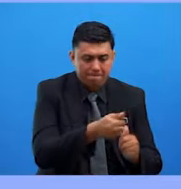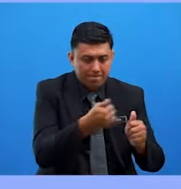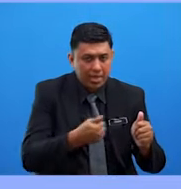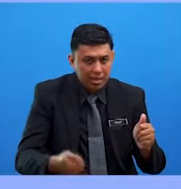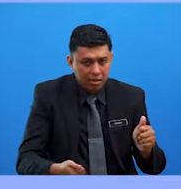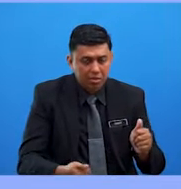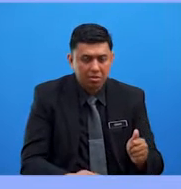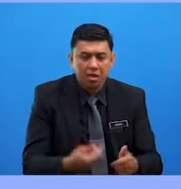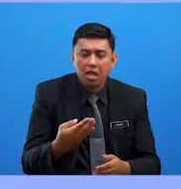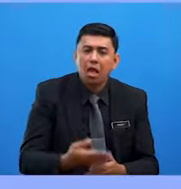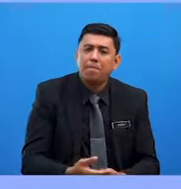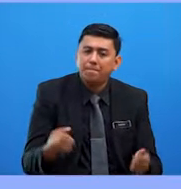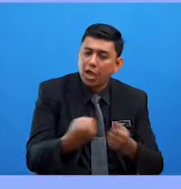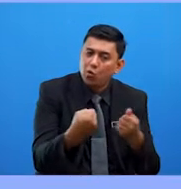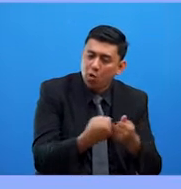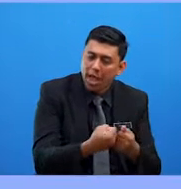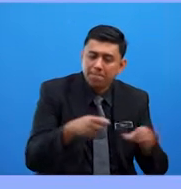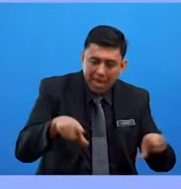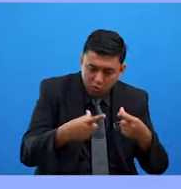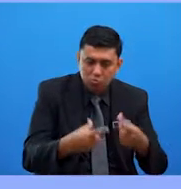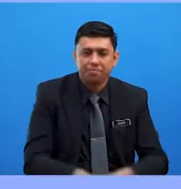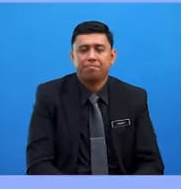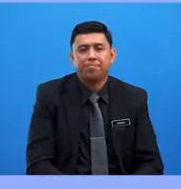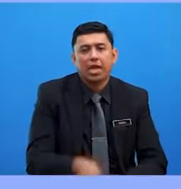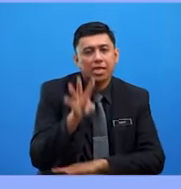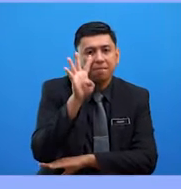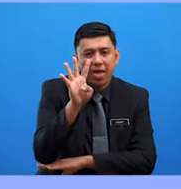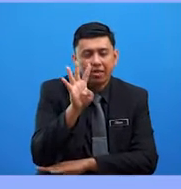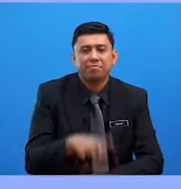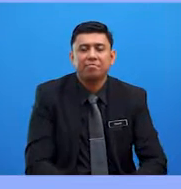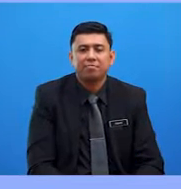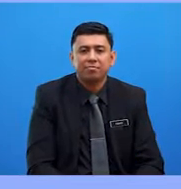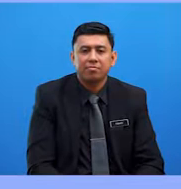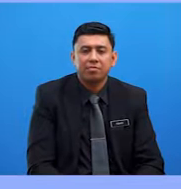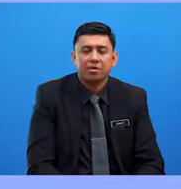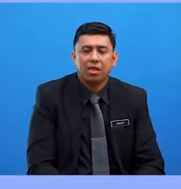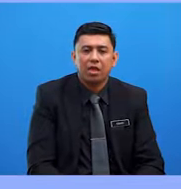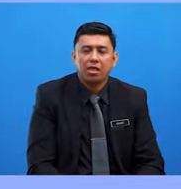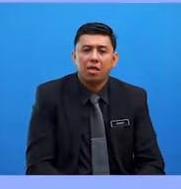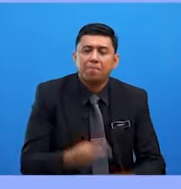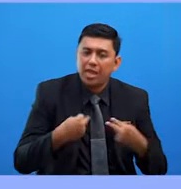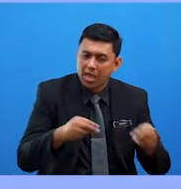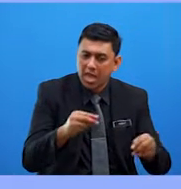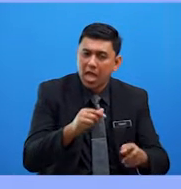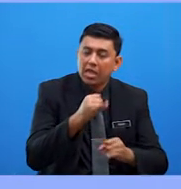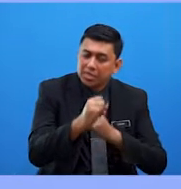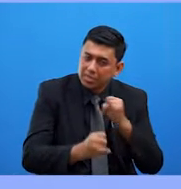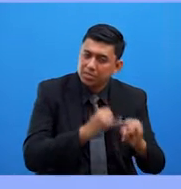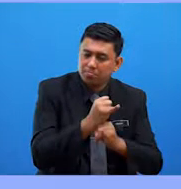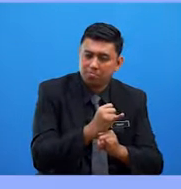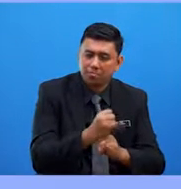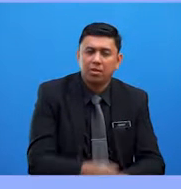mengelakkan sebarang pertelingkahan berlaku. Keempat, konsep perniagaan